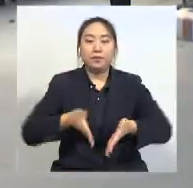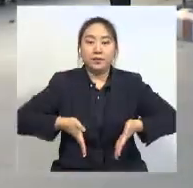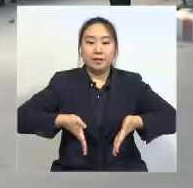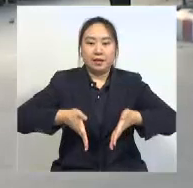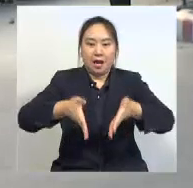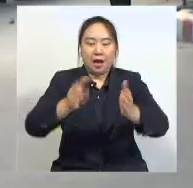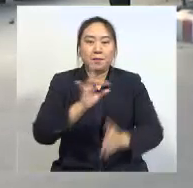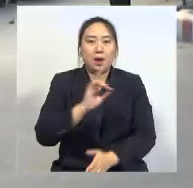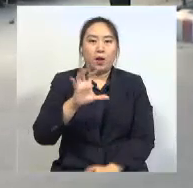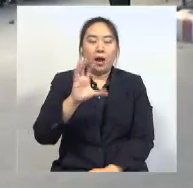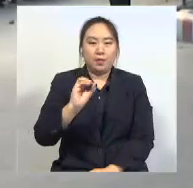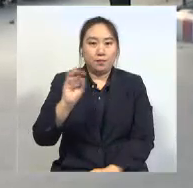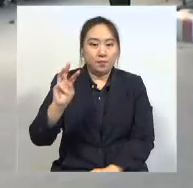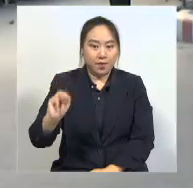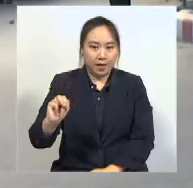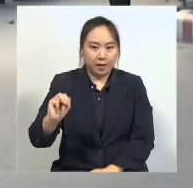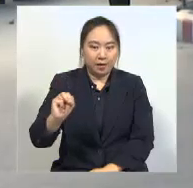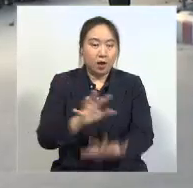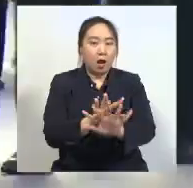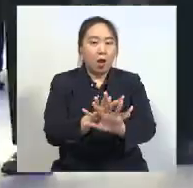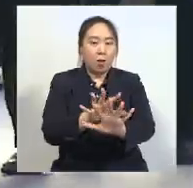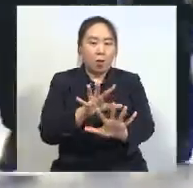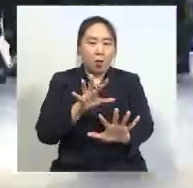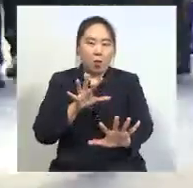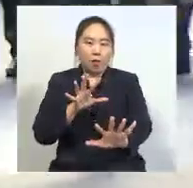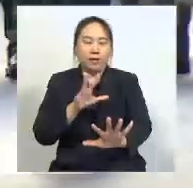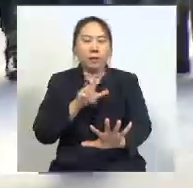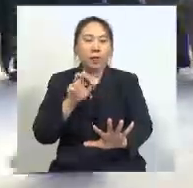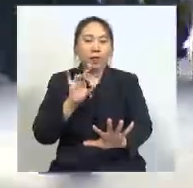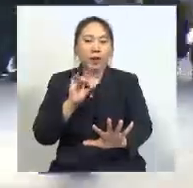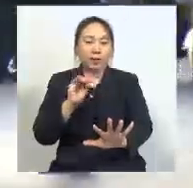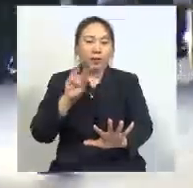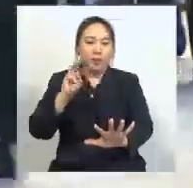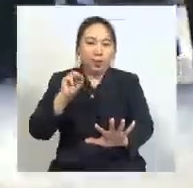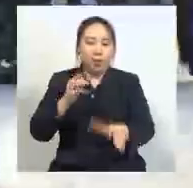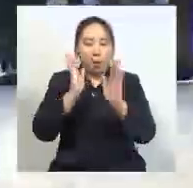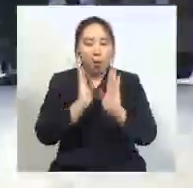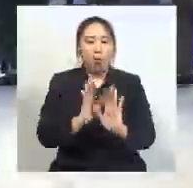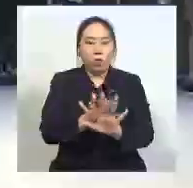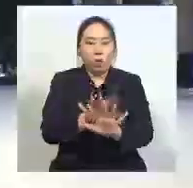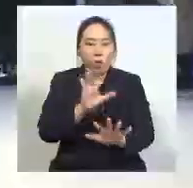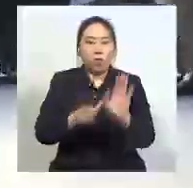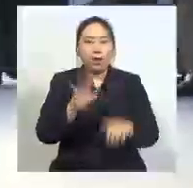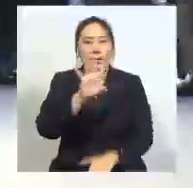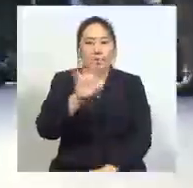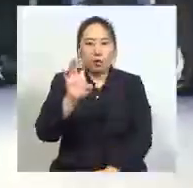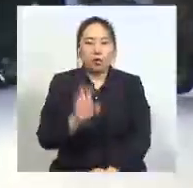ง850เมตรความยาวริ้วขบวน380เมตรกำลังพลประมาณ400นายค่